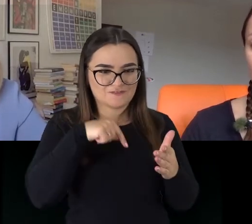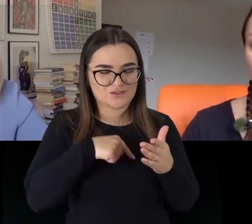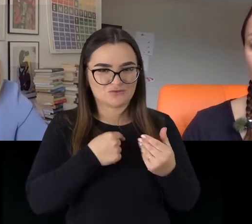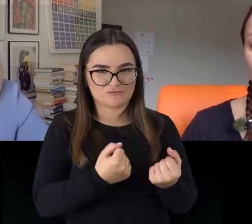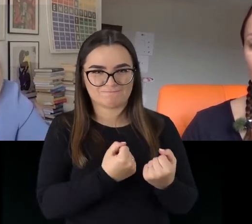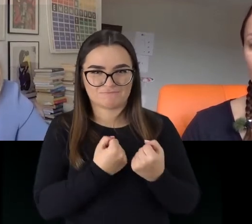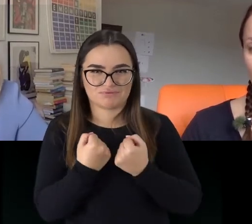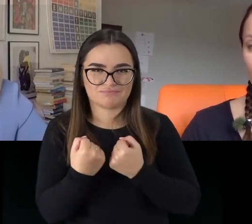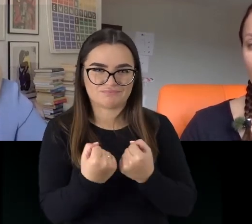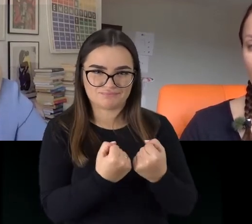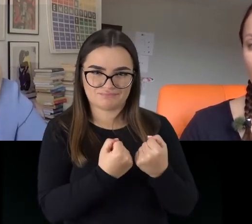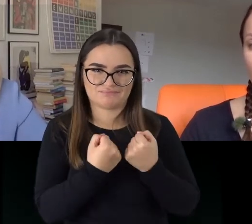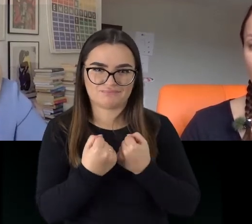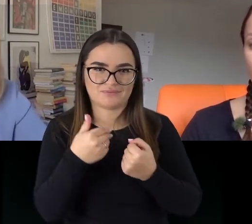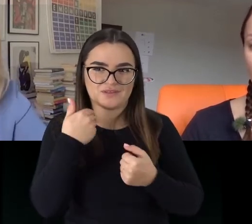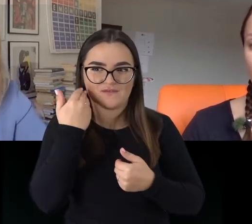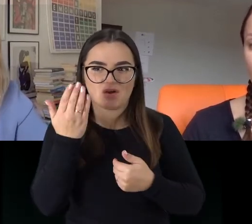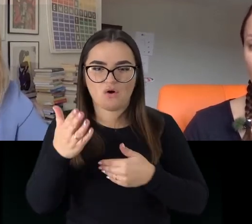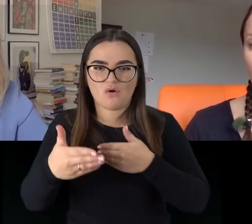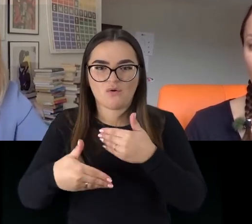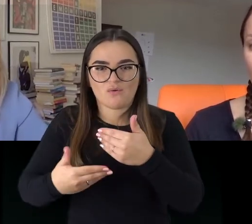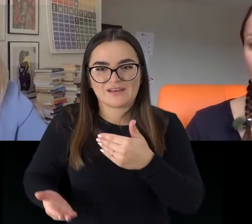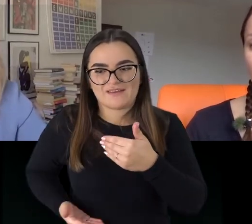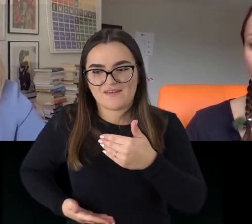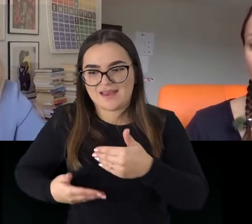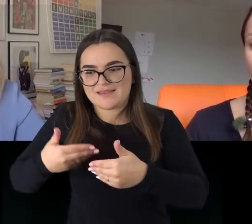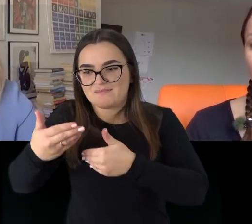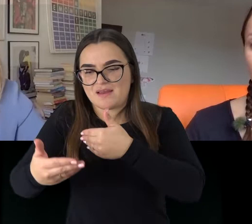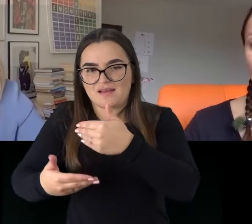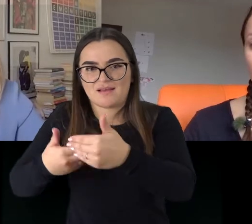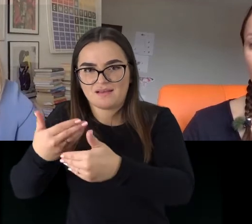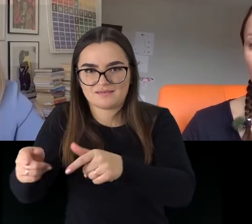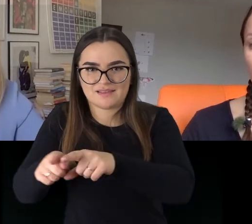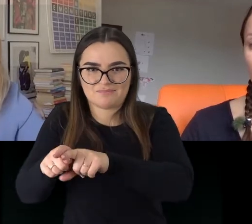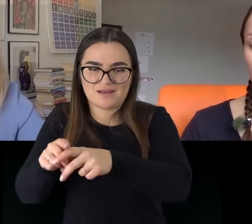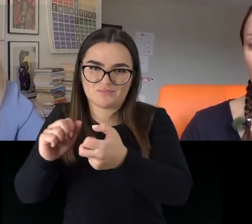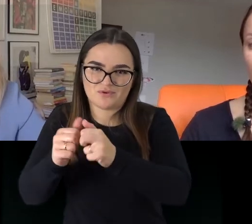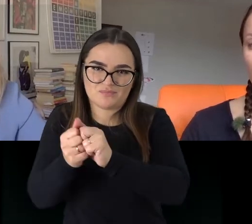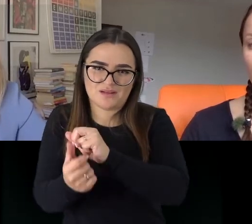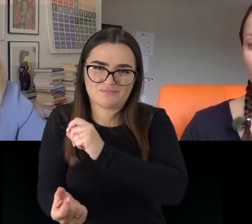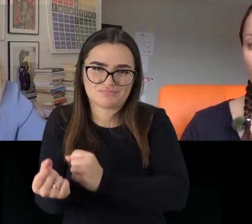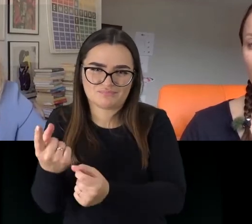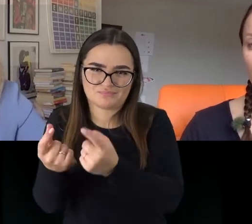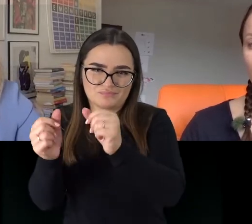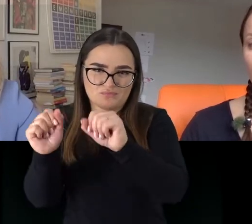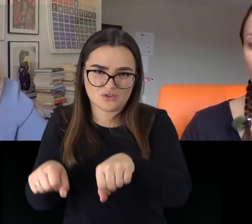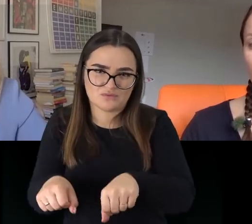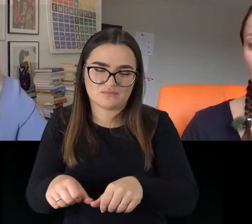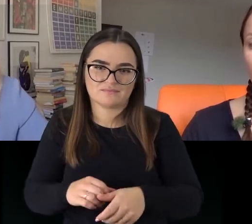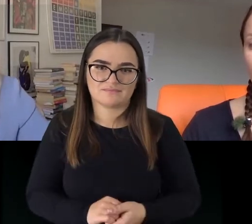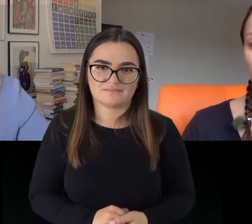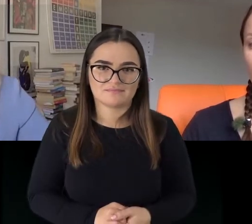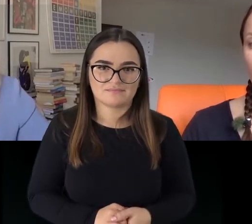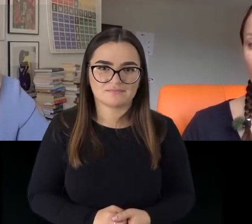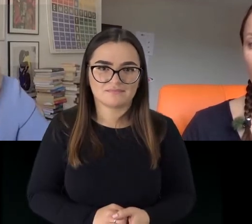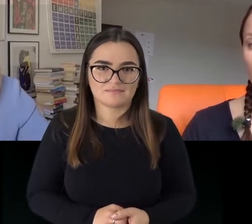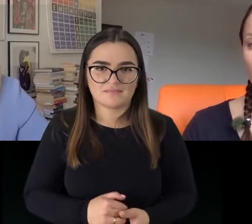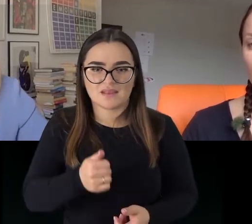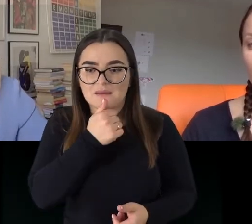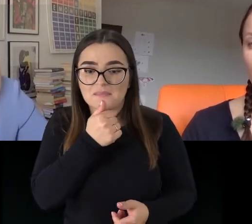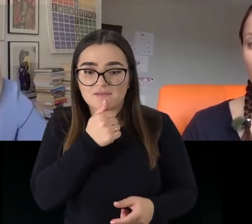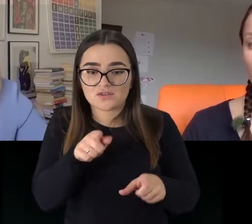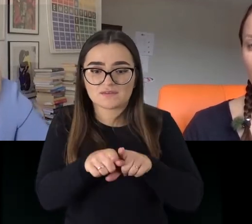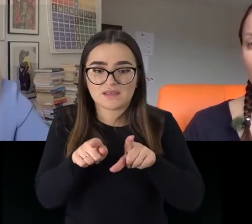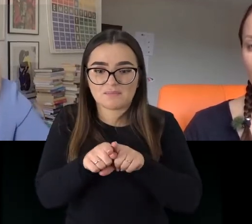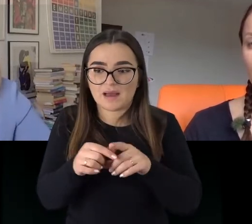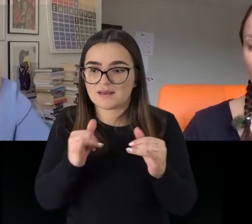nu, tiesiog įtaką. Ir tada gyvenime jau vėliau mes tikrai labai dažnu atveju, nu, tiesiog net nežinom, iš kur